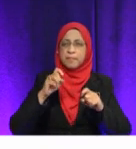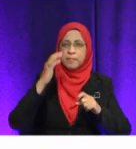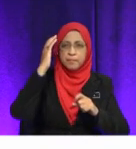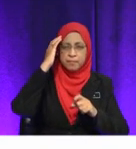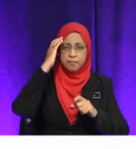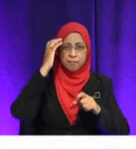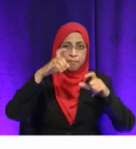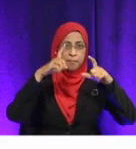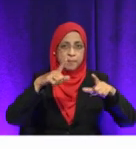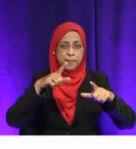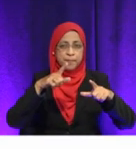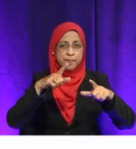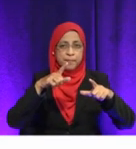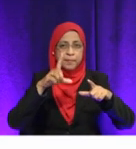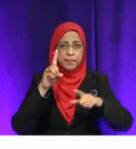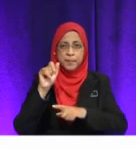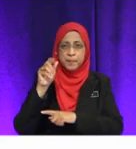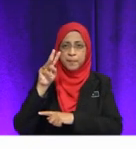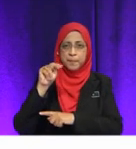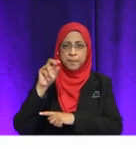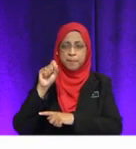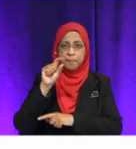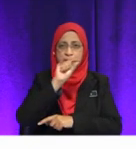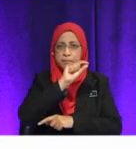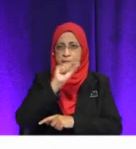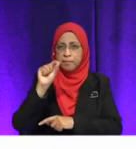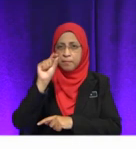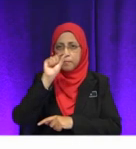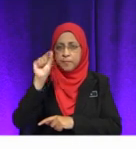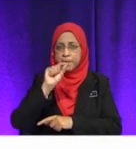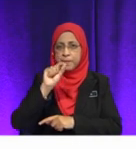garis dan penunjuk dan anak panah